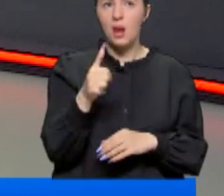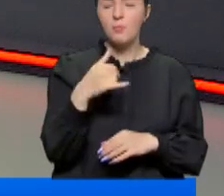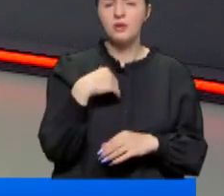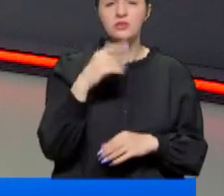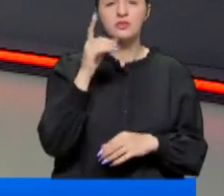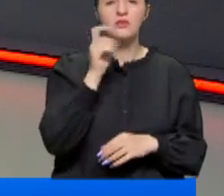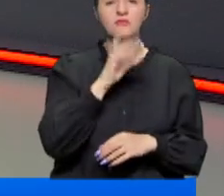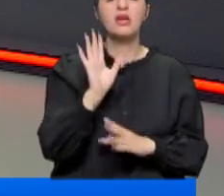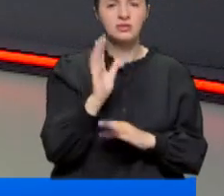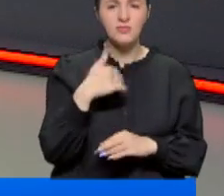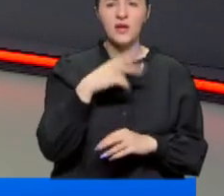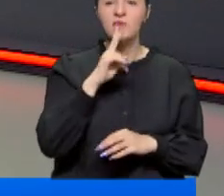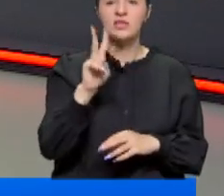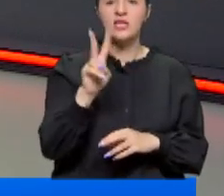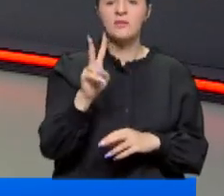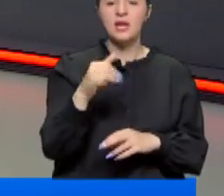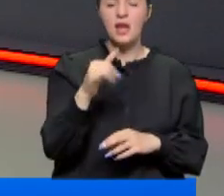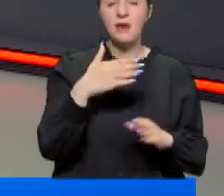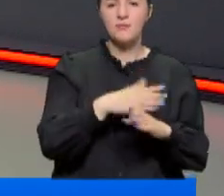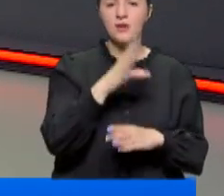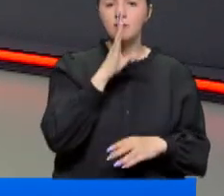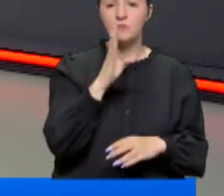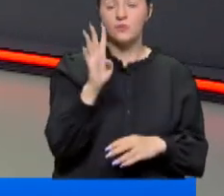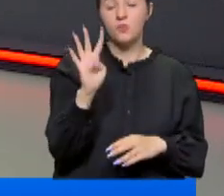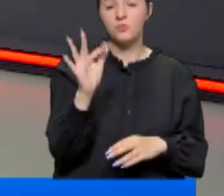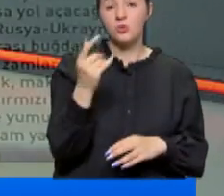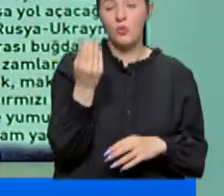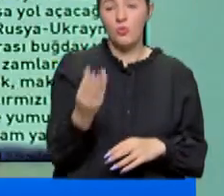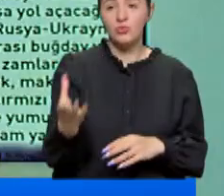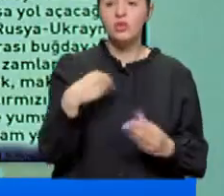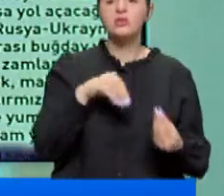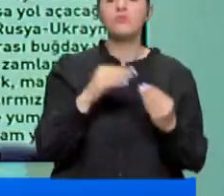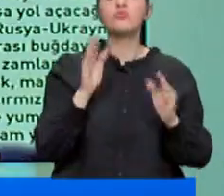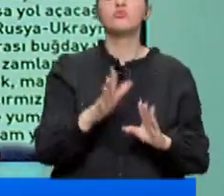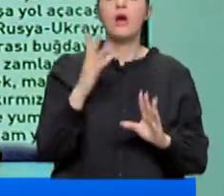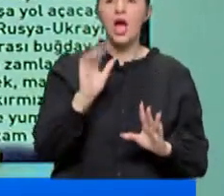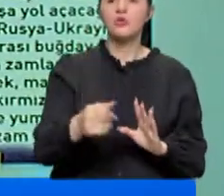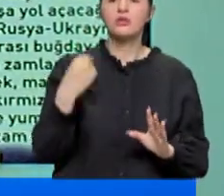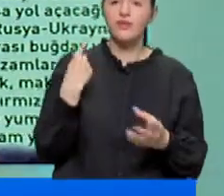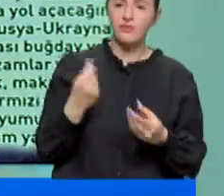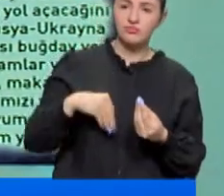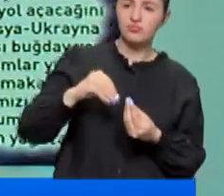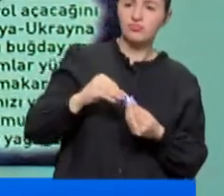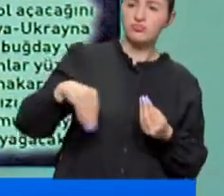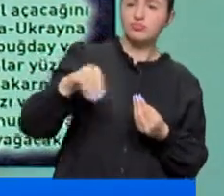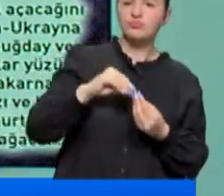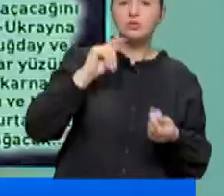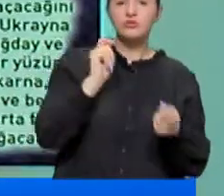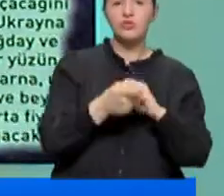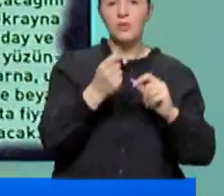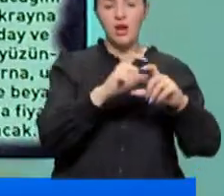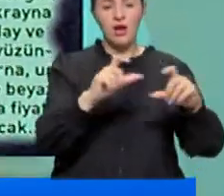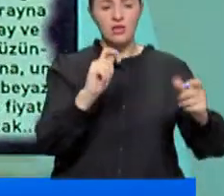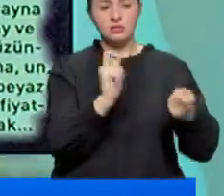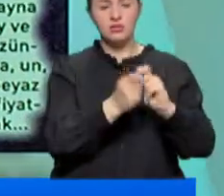gram Yanılmıyorsam 220 gram ekmek dört buçuk lira oldu zamlar dur durak bilmiyor her gün yeni fiyat artışı her gün değişen